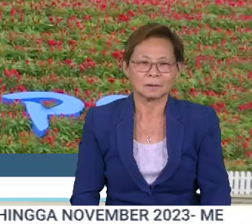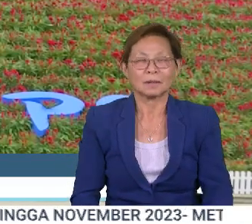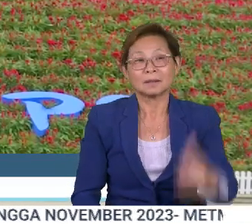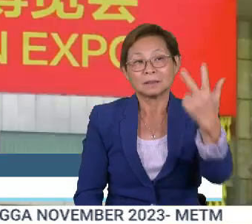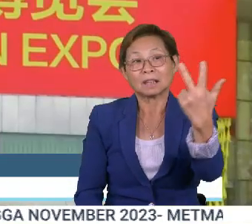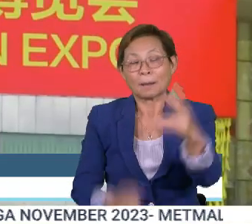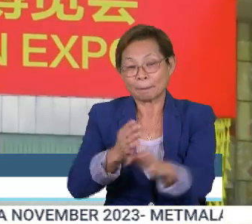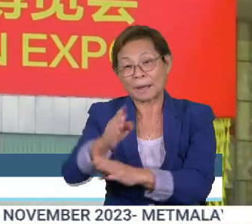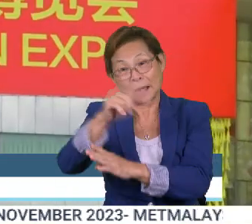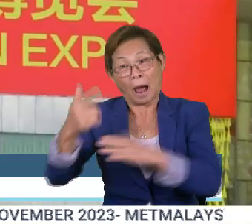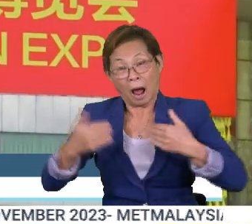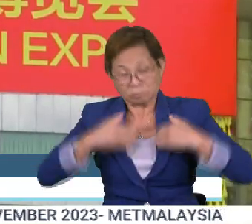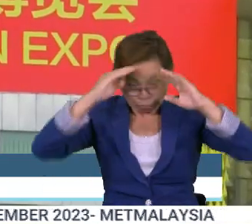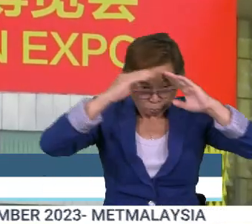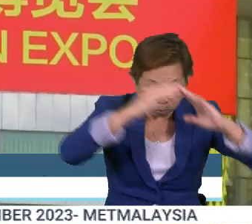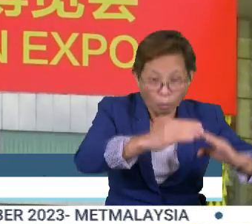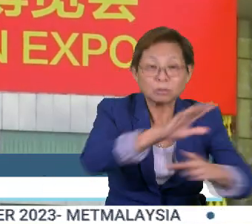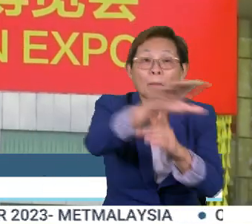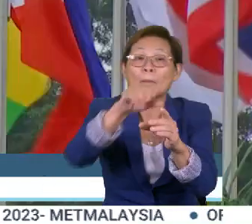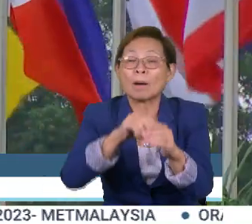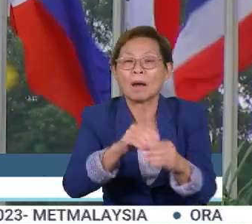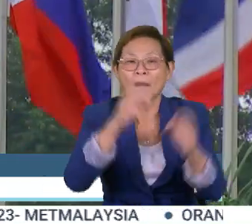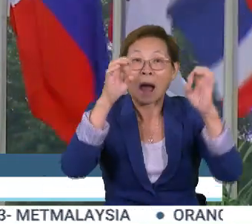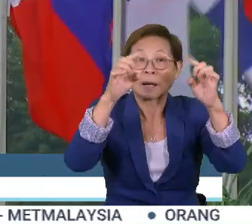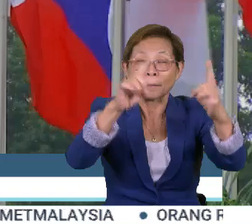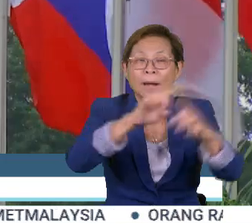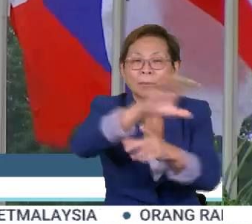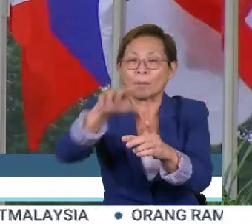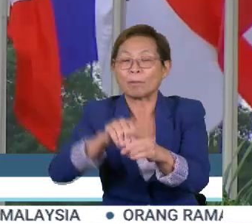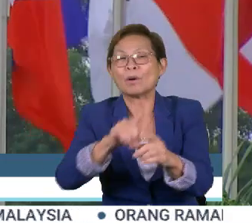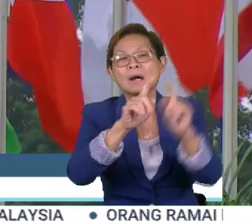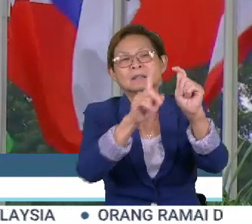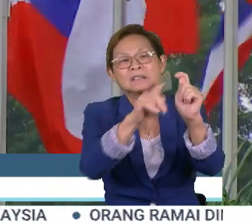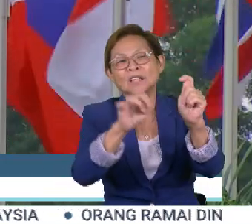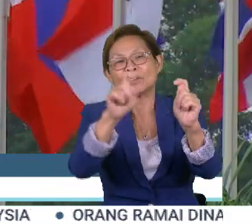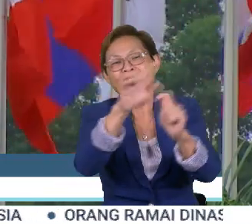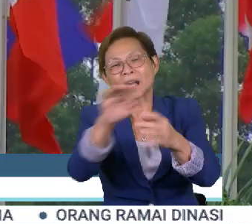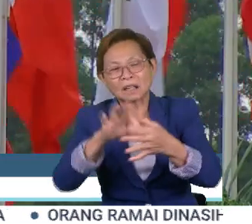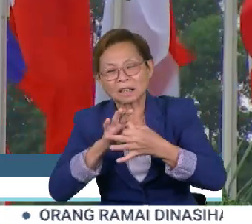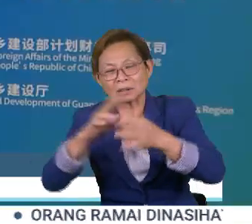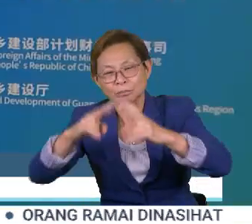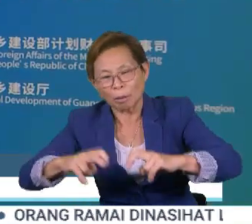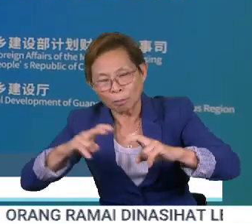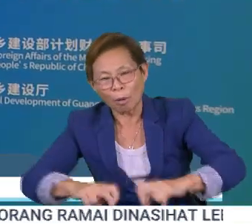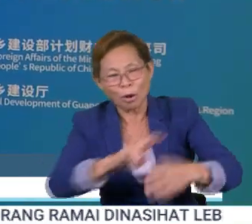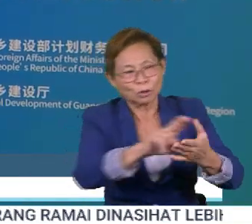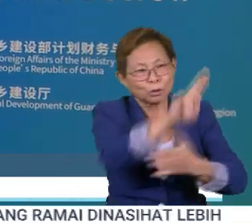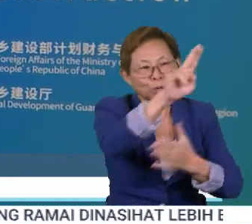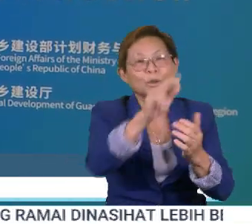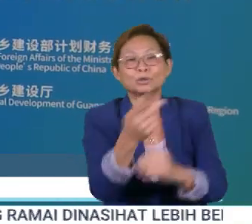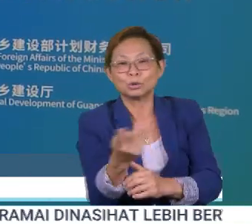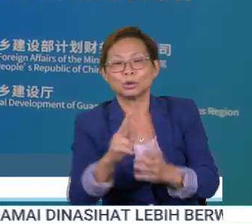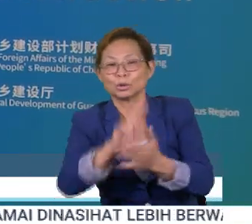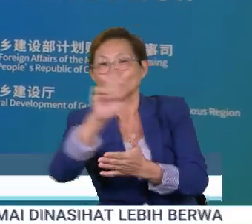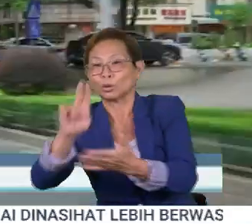Tiga bidang lain yang turut diberi perhatian termasuk akademik, merangkumi TVET dan kerjasama dalam penyelidikan antara universiti